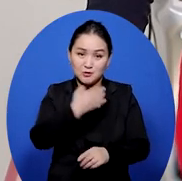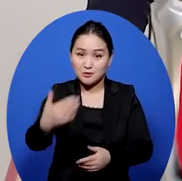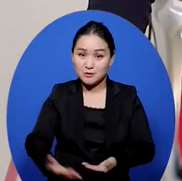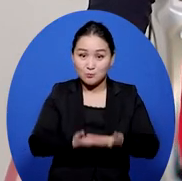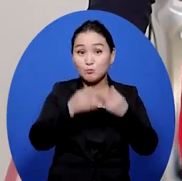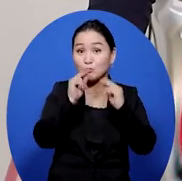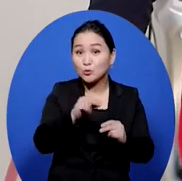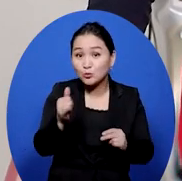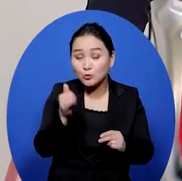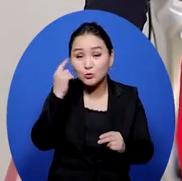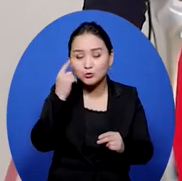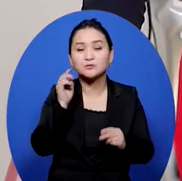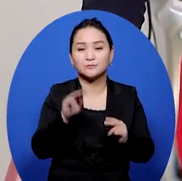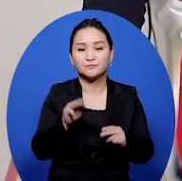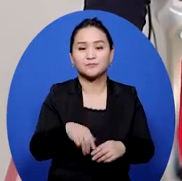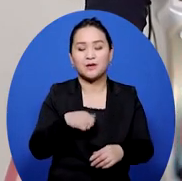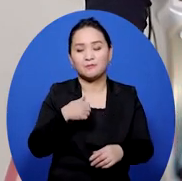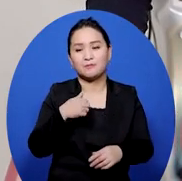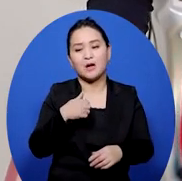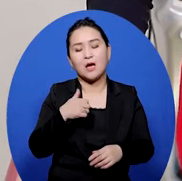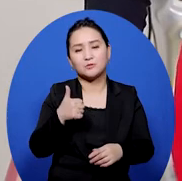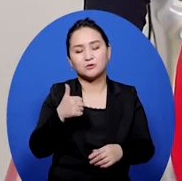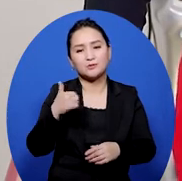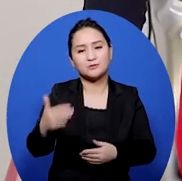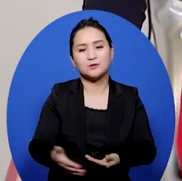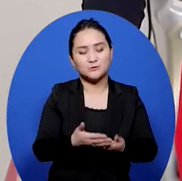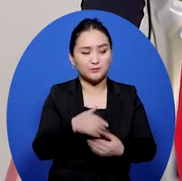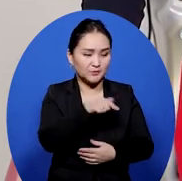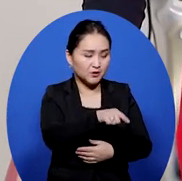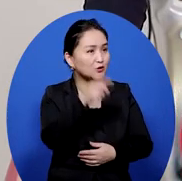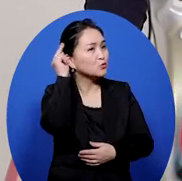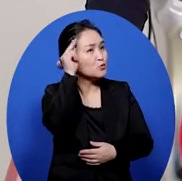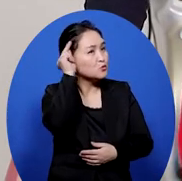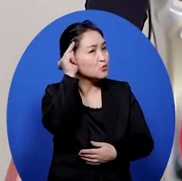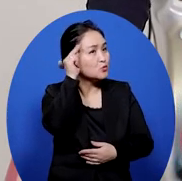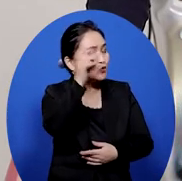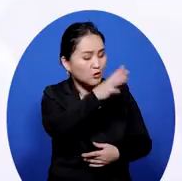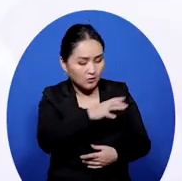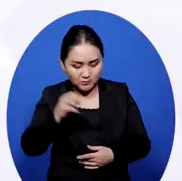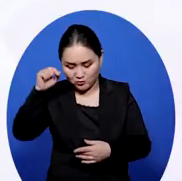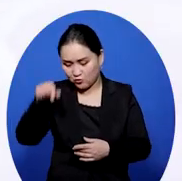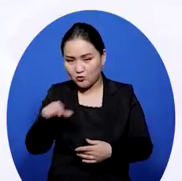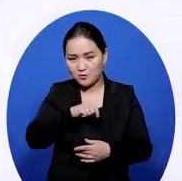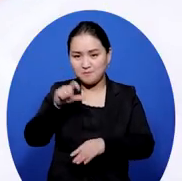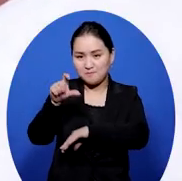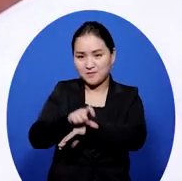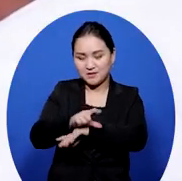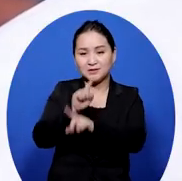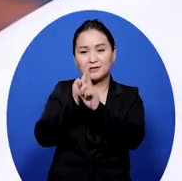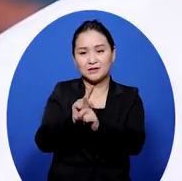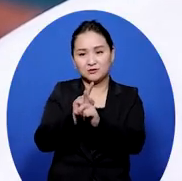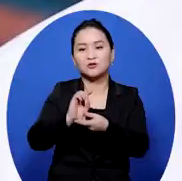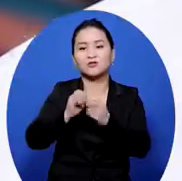дэмжлэг өгсөн гэж ойлгож болох уу? Их дэмжлэг өгсөн. Тэнд суралцсан юм аа энд ирж ингээд одоо өөрийнхөө мэрэгчлийн дагуу яг